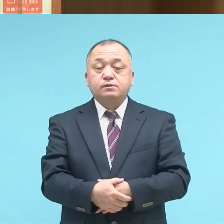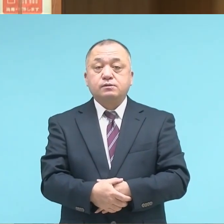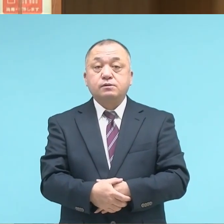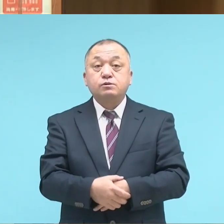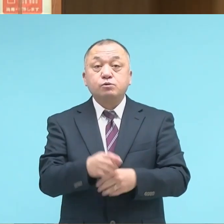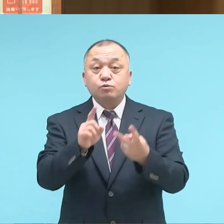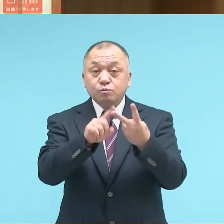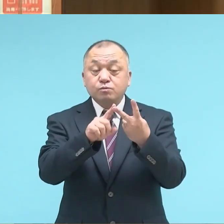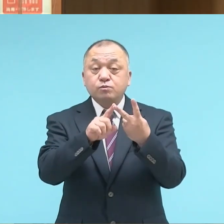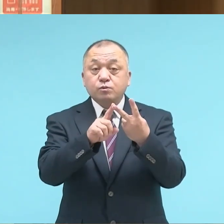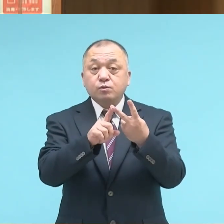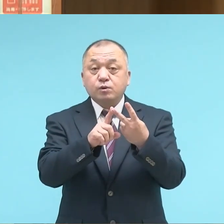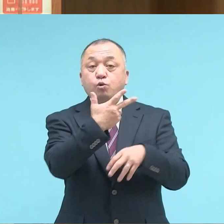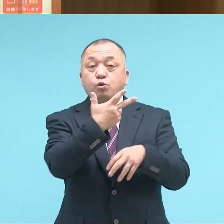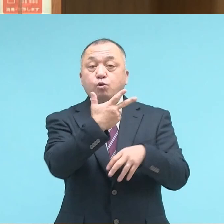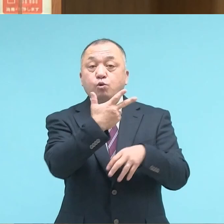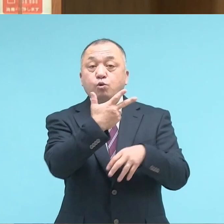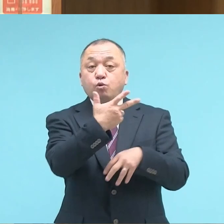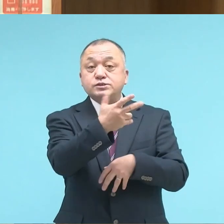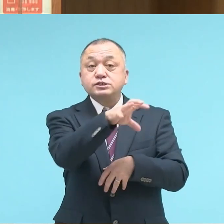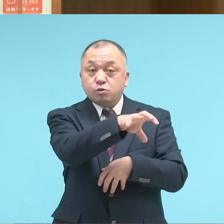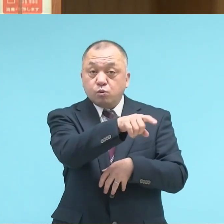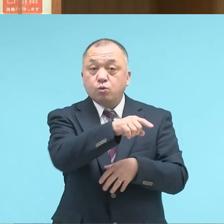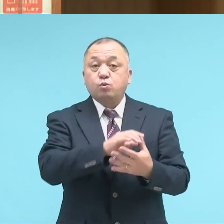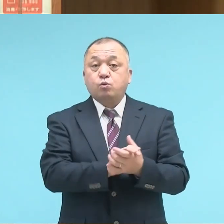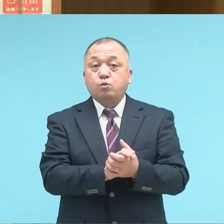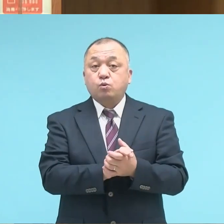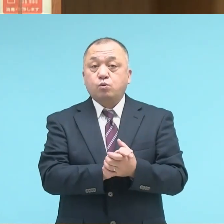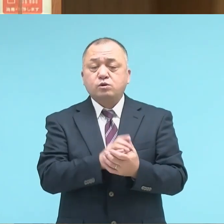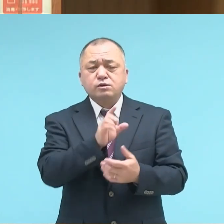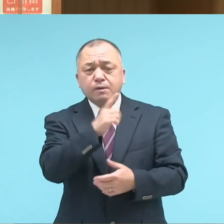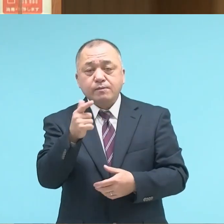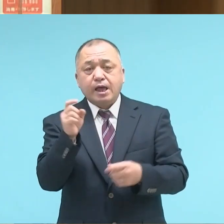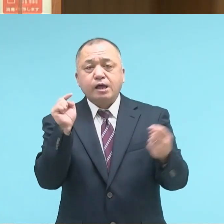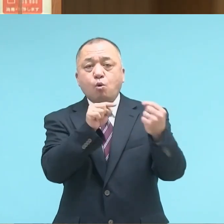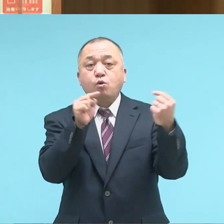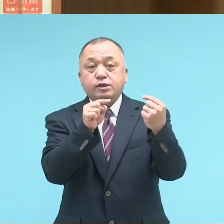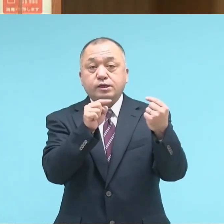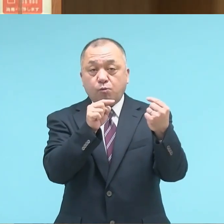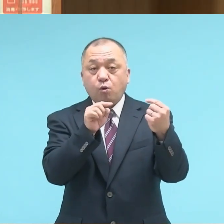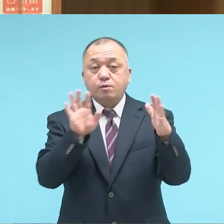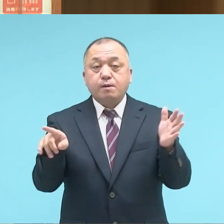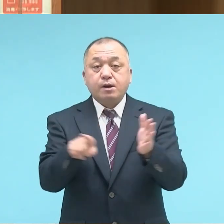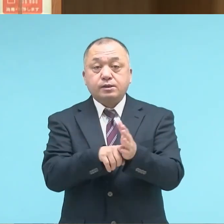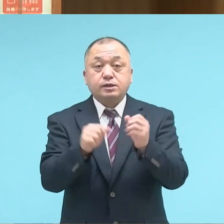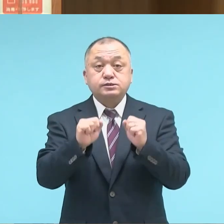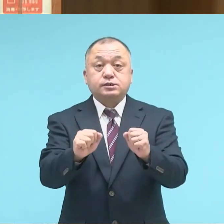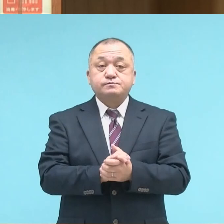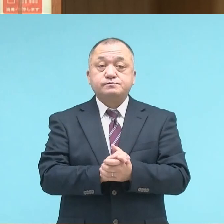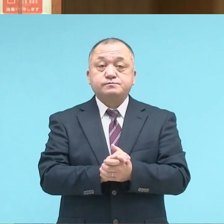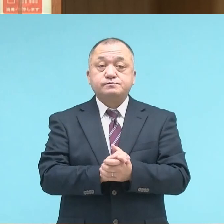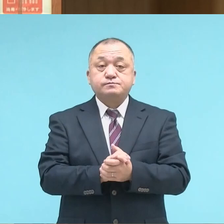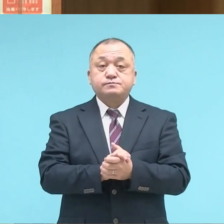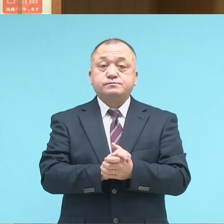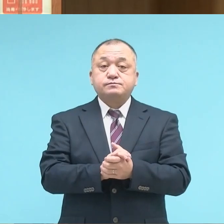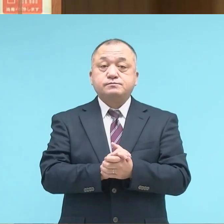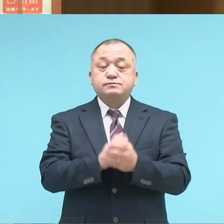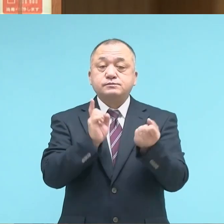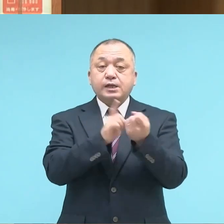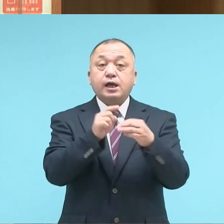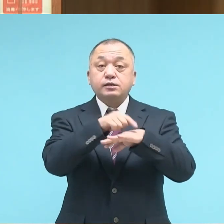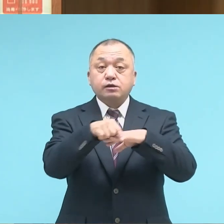。 札幌市と様々な協議をさせていただいて、今までもそうですけれども、